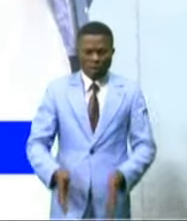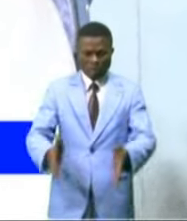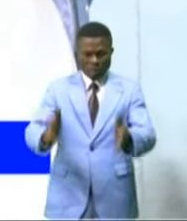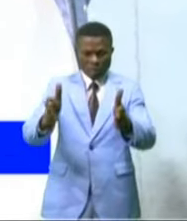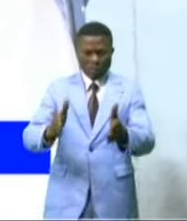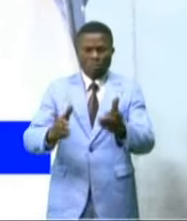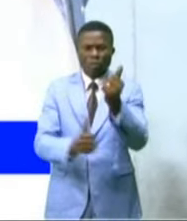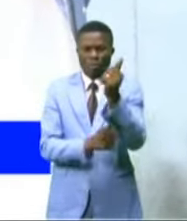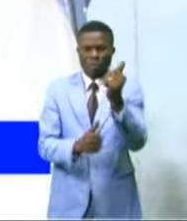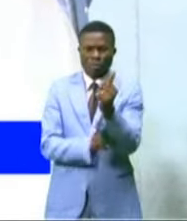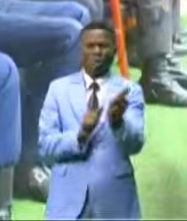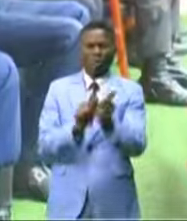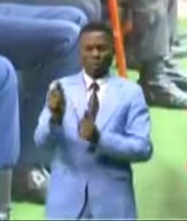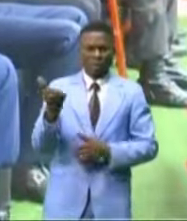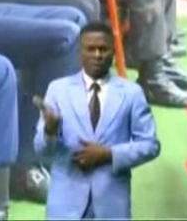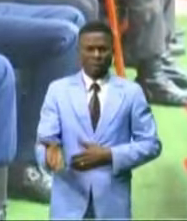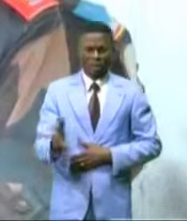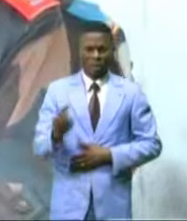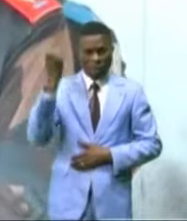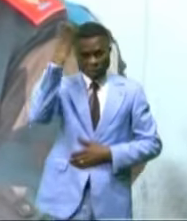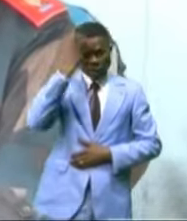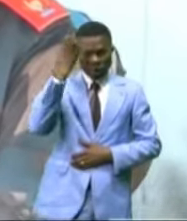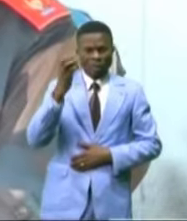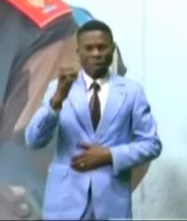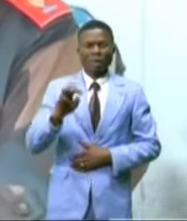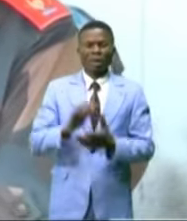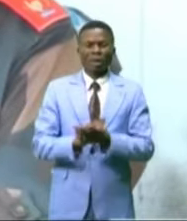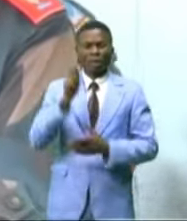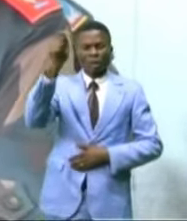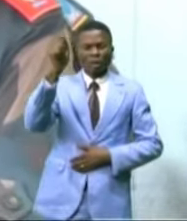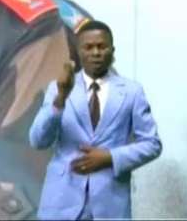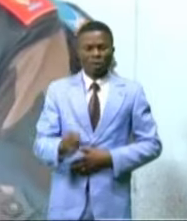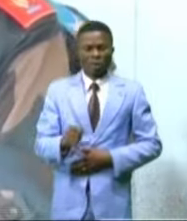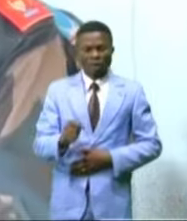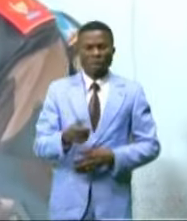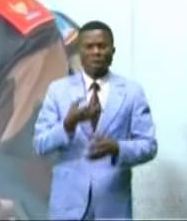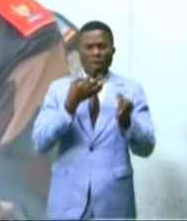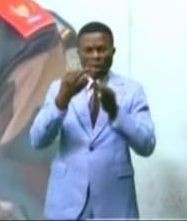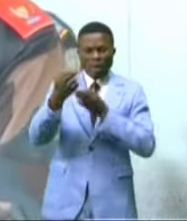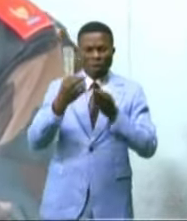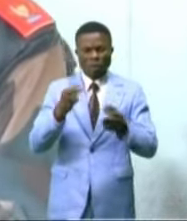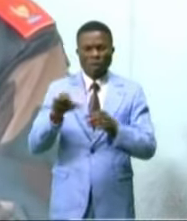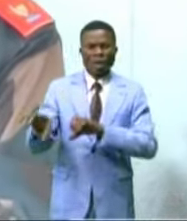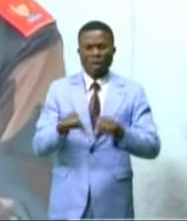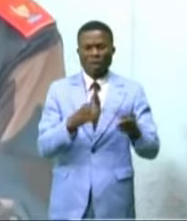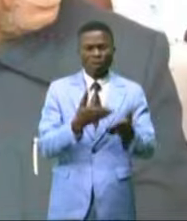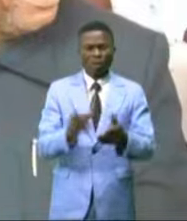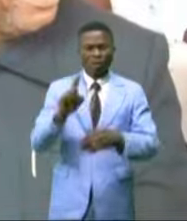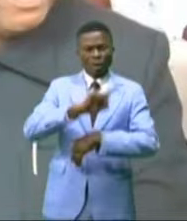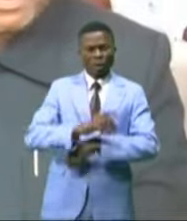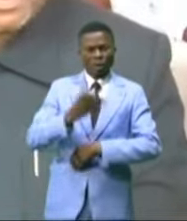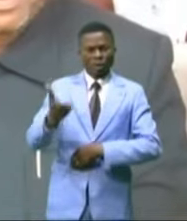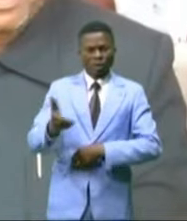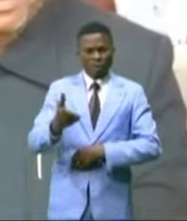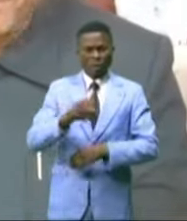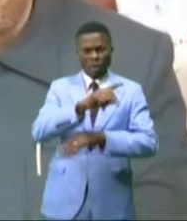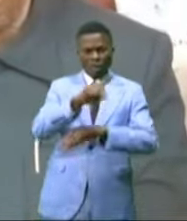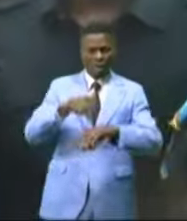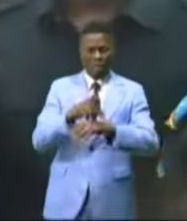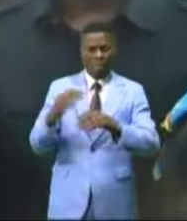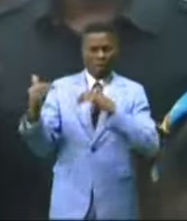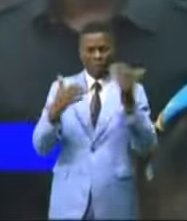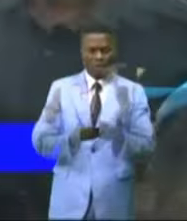passage quion le général major Peter tiami a donné le sens de la cérémonie de ce jour en cette période de